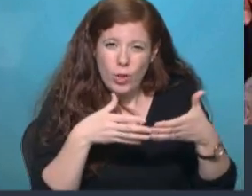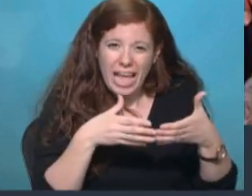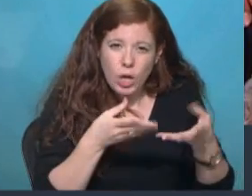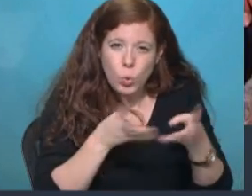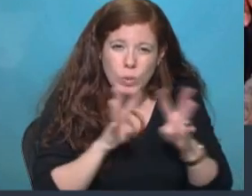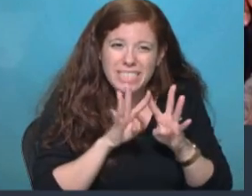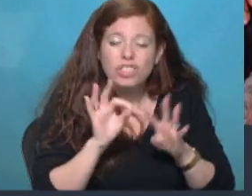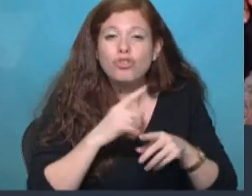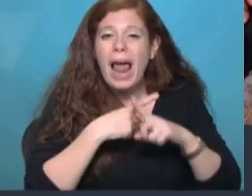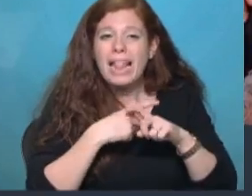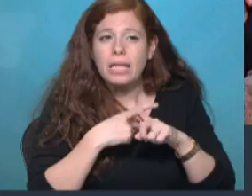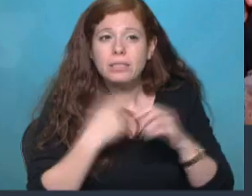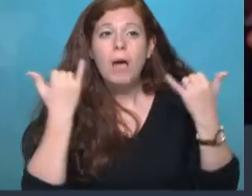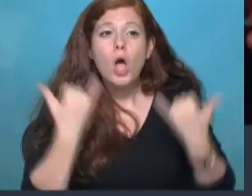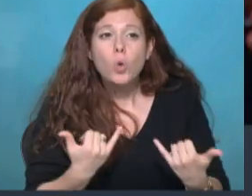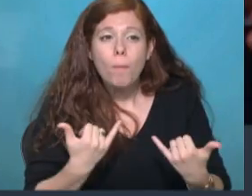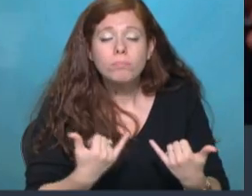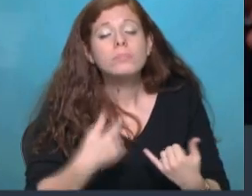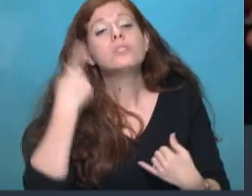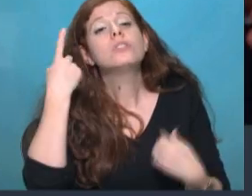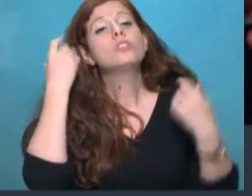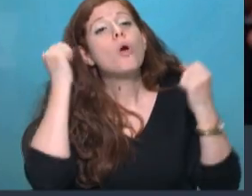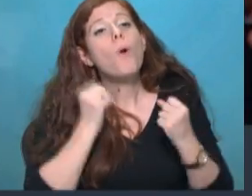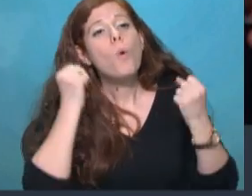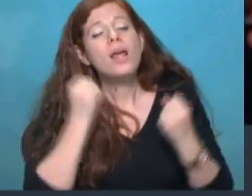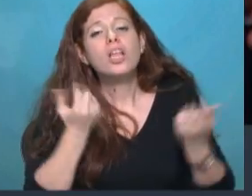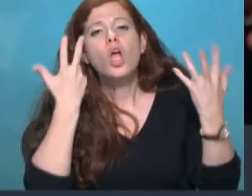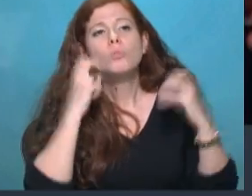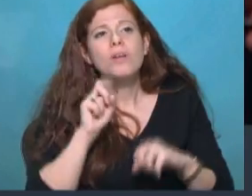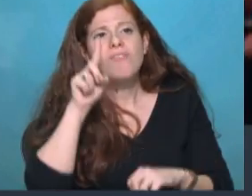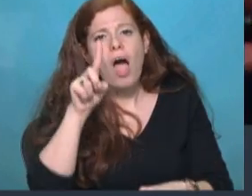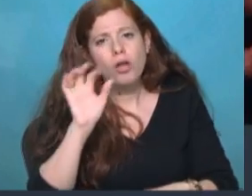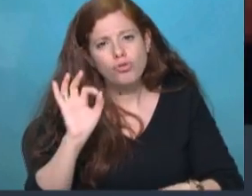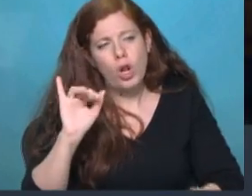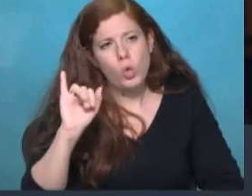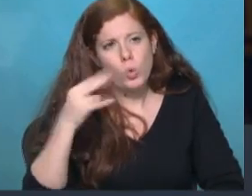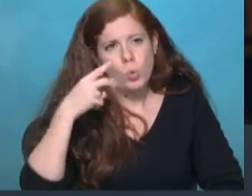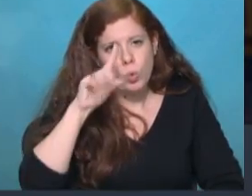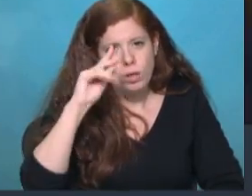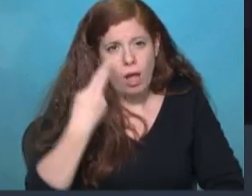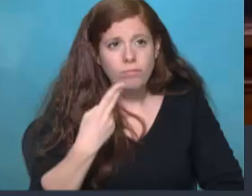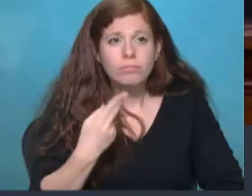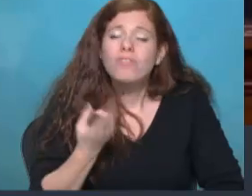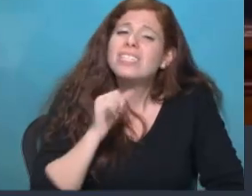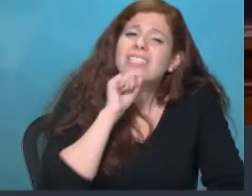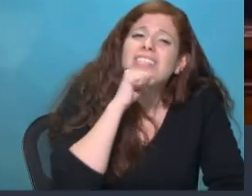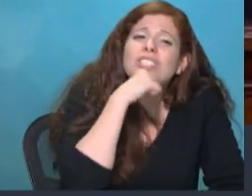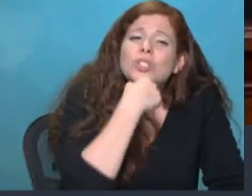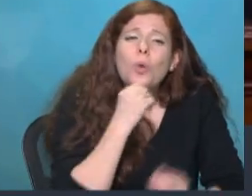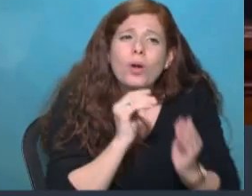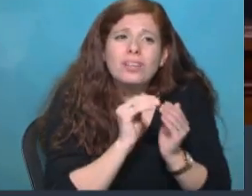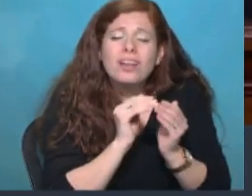is Judah's 81st birthday. ואז קרתה היסטוריה קטנה בתולדות הנאומים. חברי